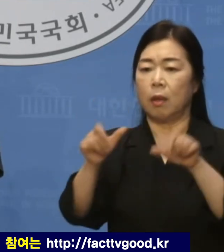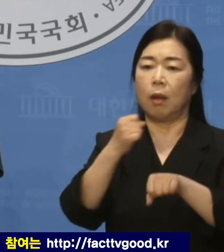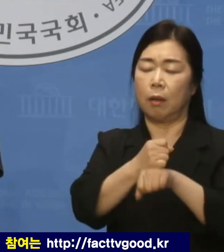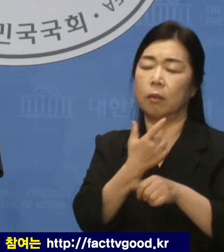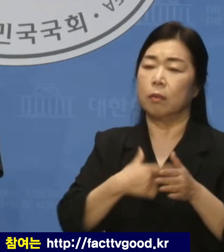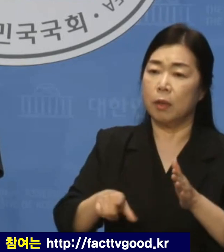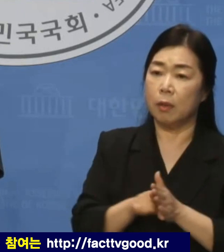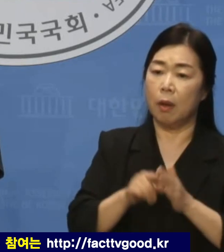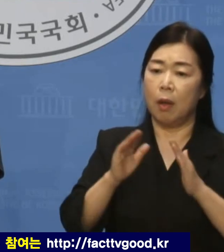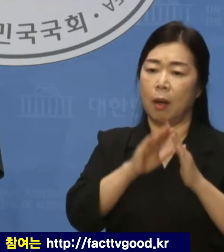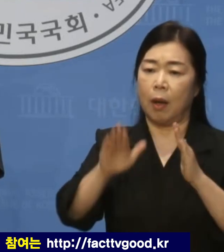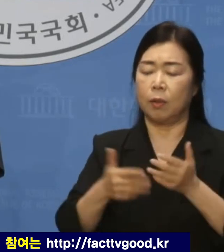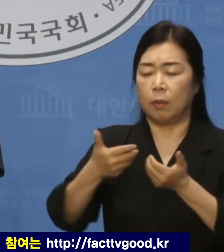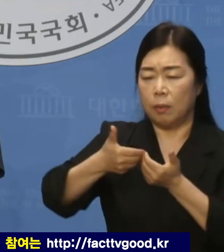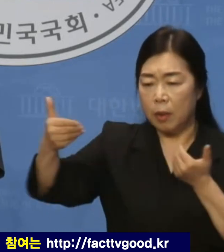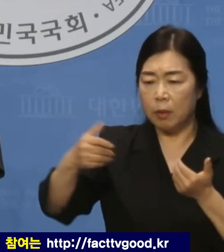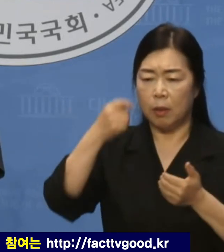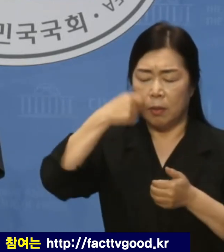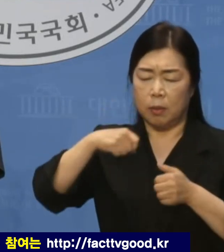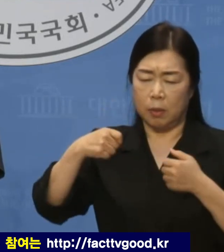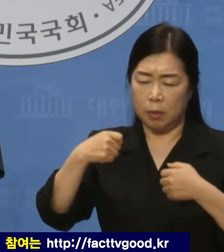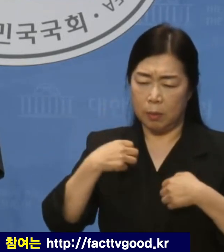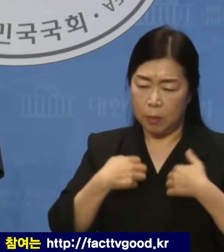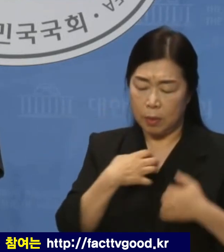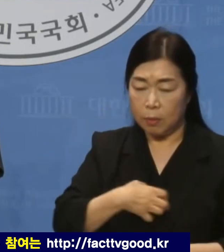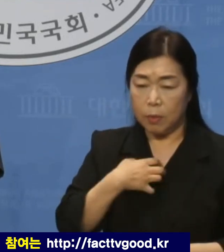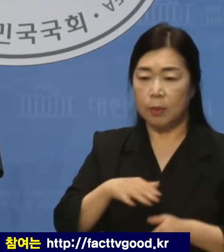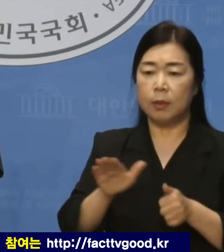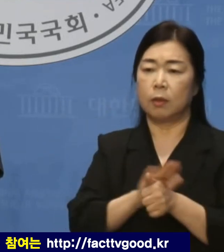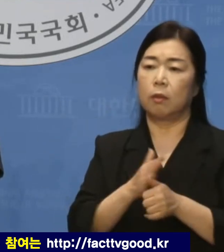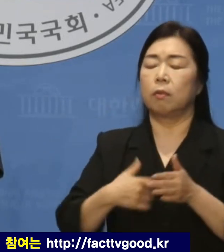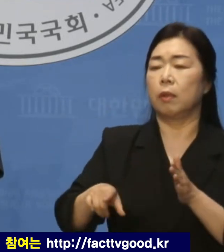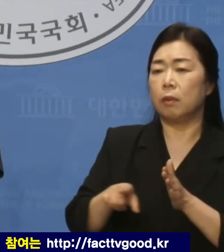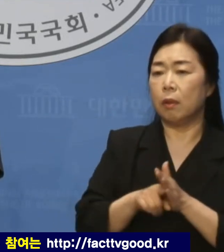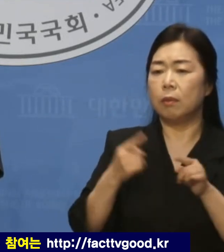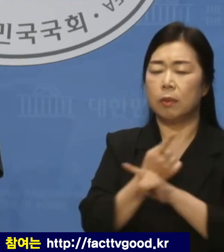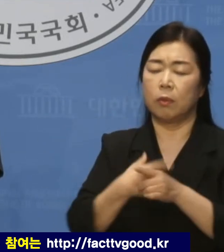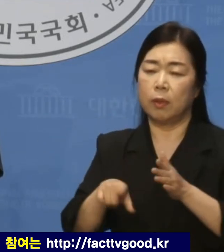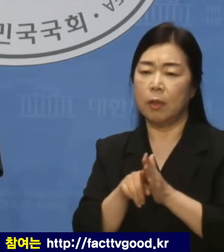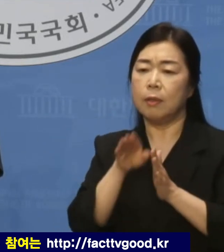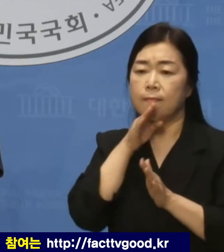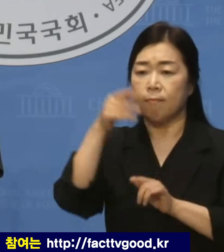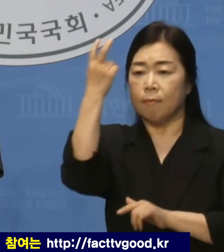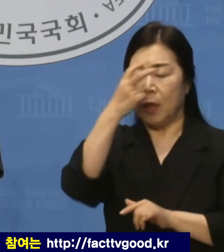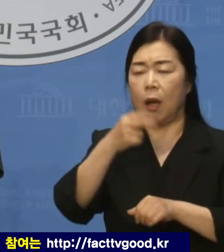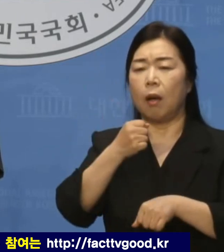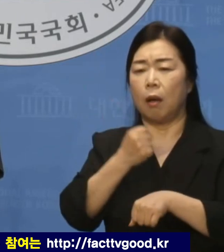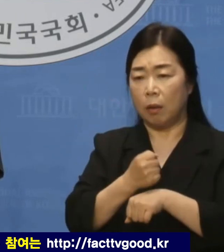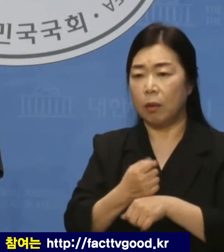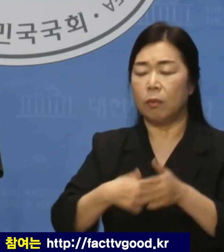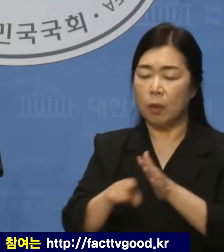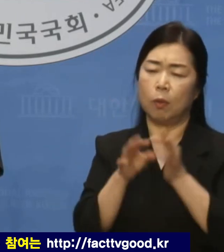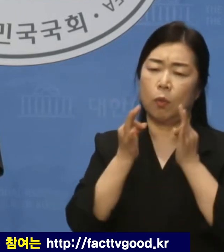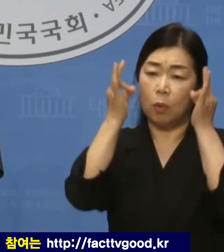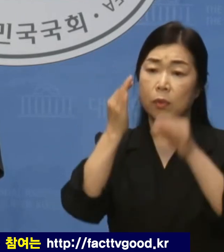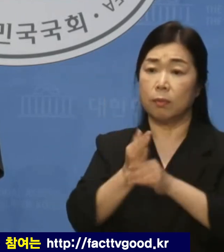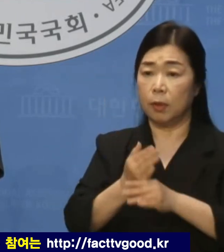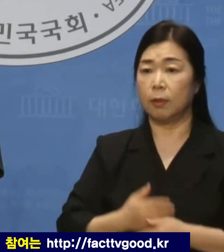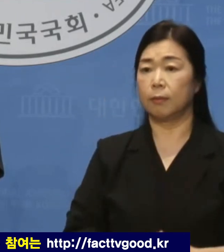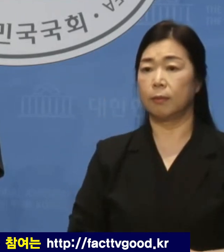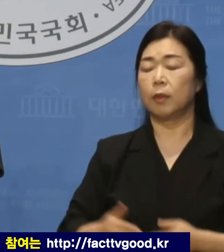가족을 잃은 슬픔을 치유하기 위해서 진상규명을 위한 노력을 하고 있는 것입니다. 이를 위해 우리